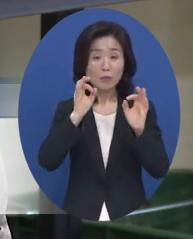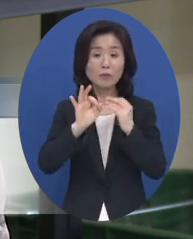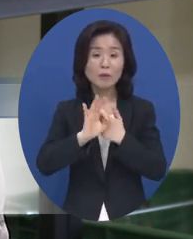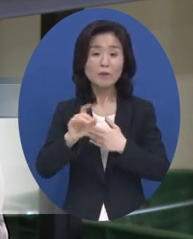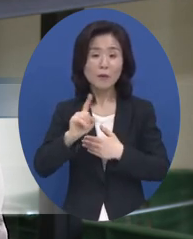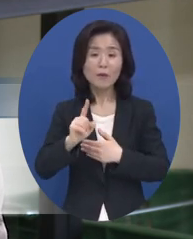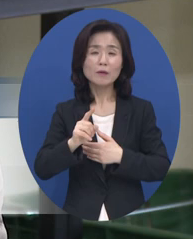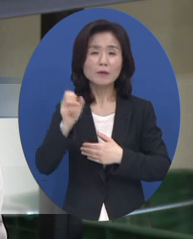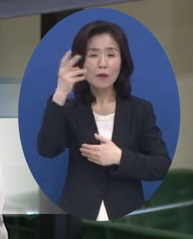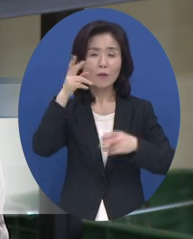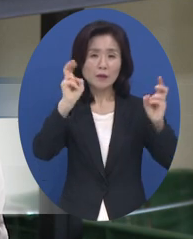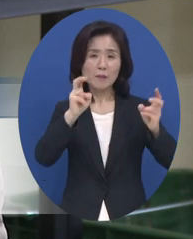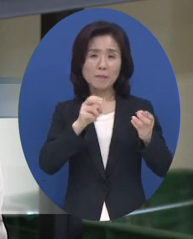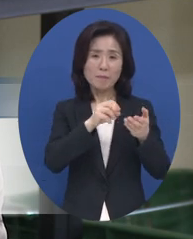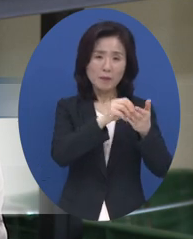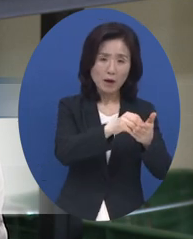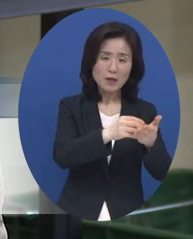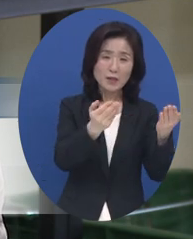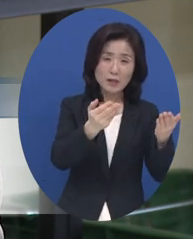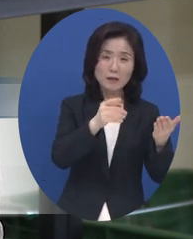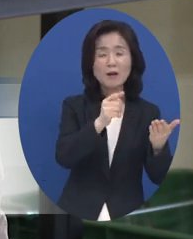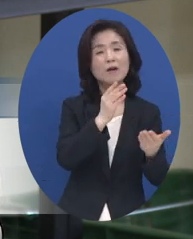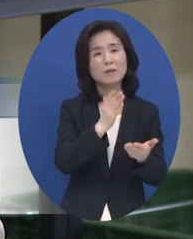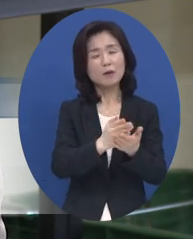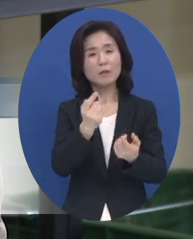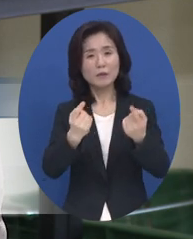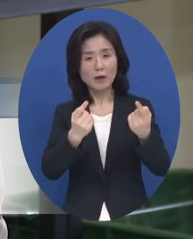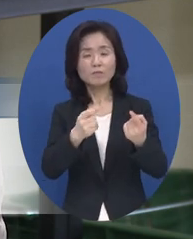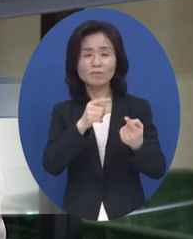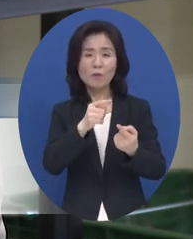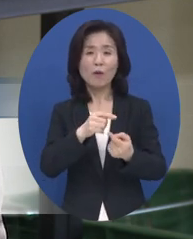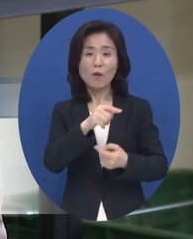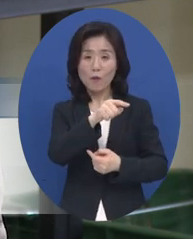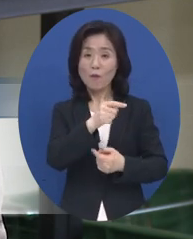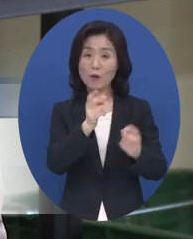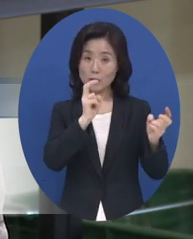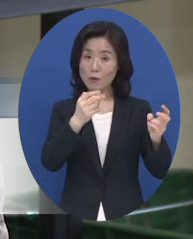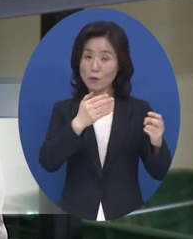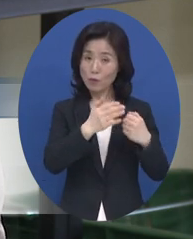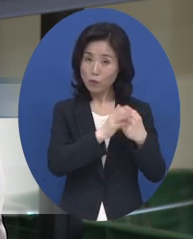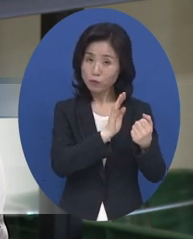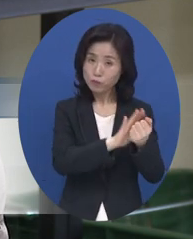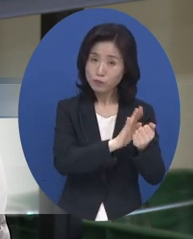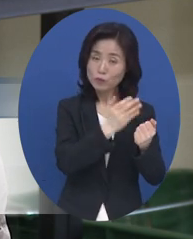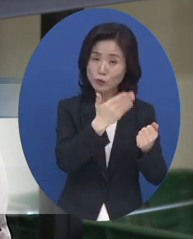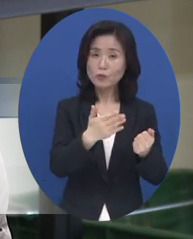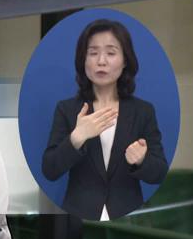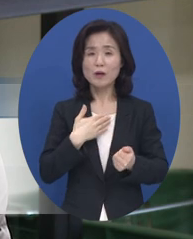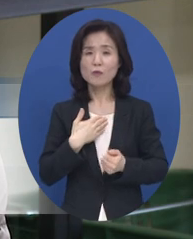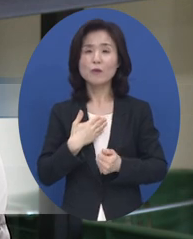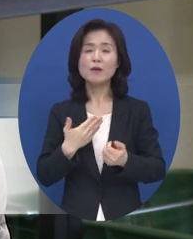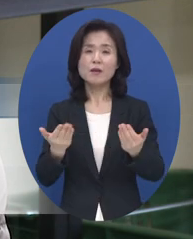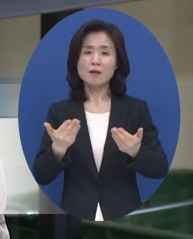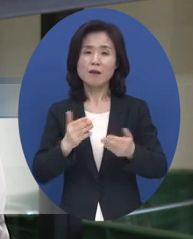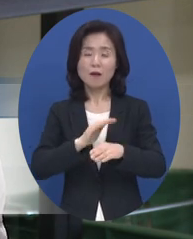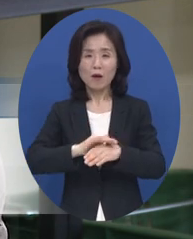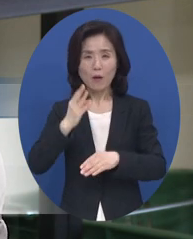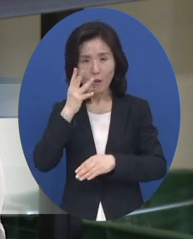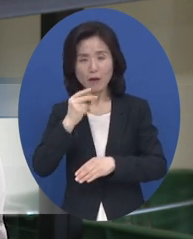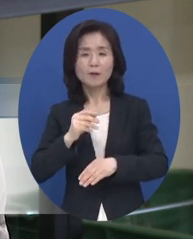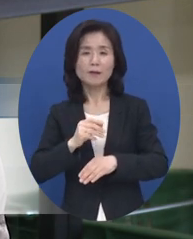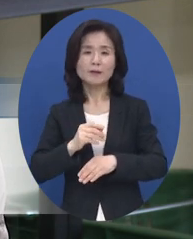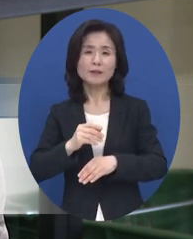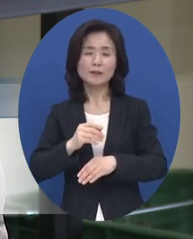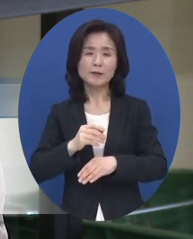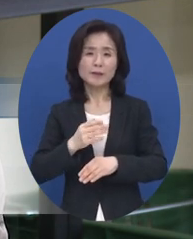그냥 업체를 들어가서 일을 하는 것보다는 업체도 도움이 되고 또 저한테도 오히려 더또 일을 좀더잘